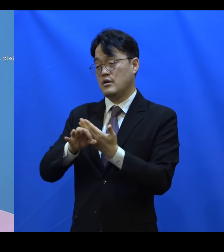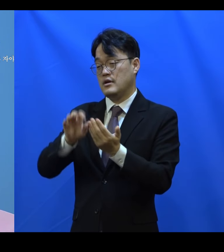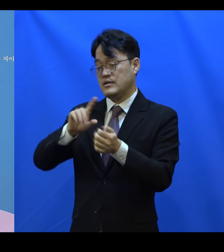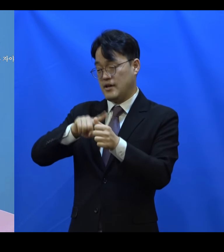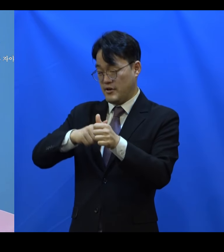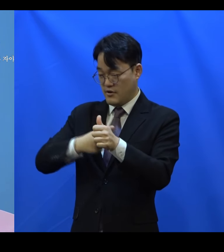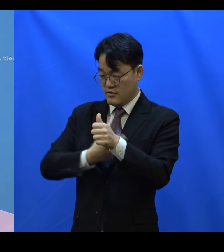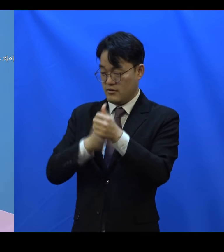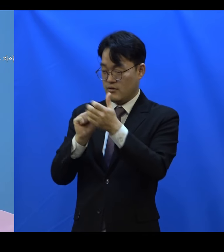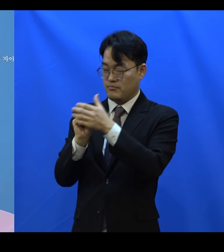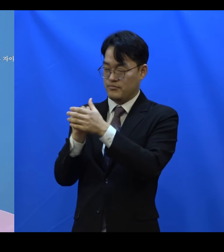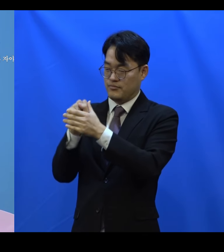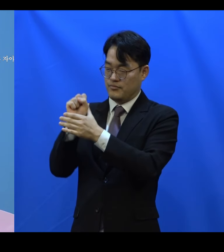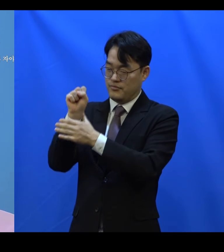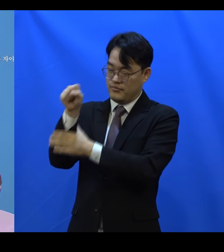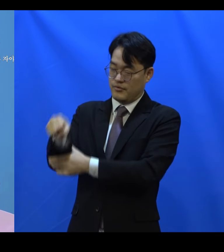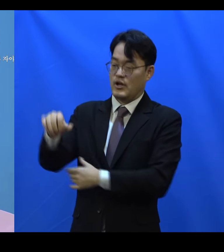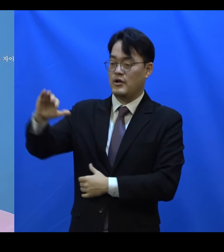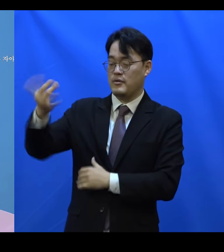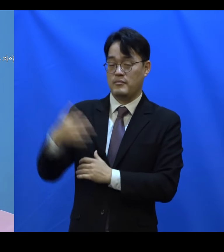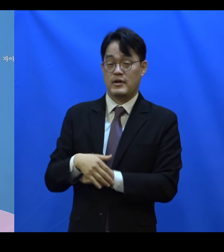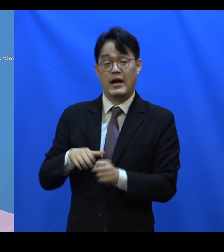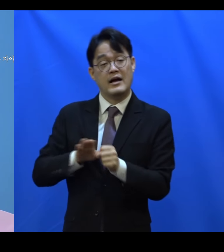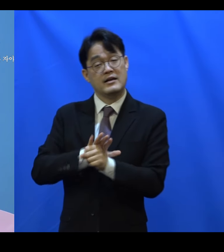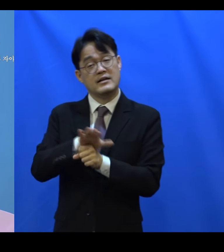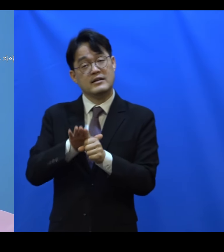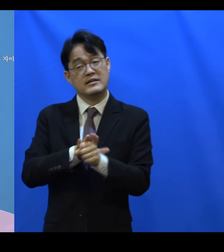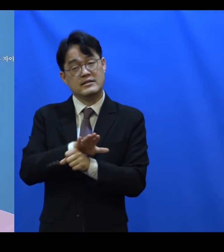있습니다. 그 사랑이 자라는 동안에